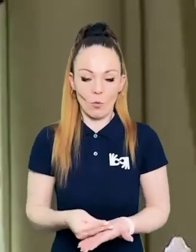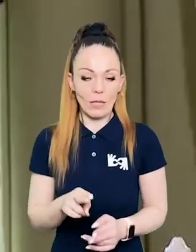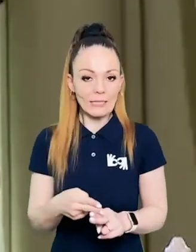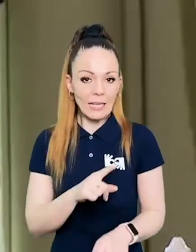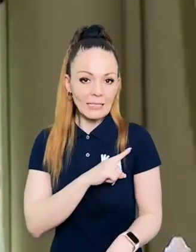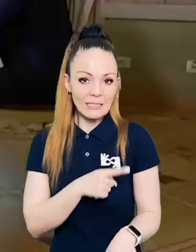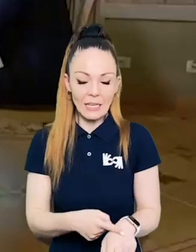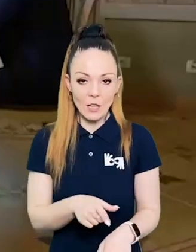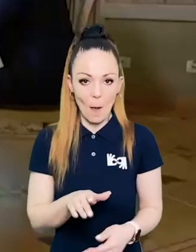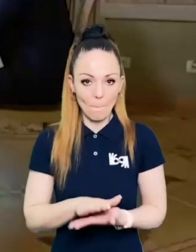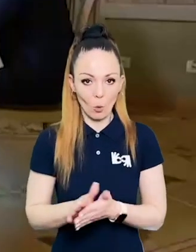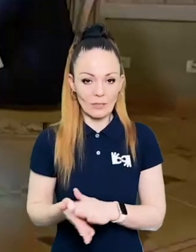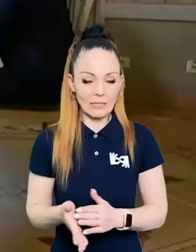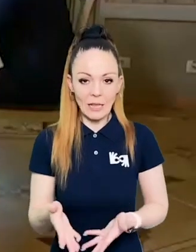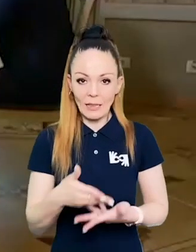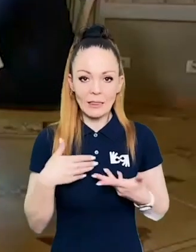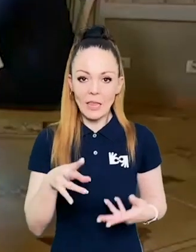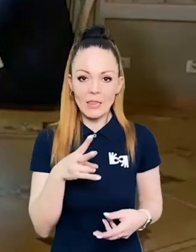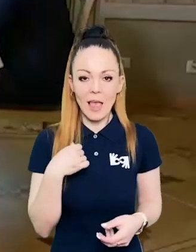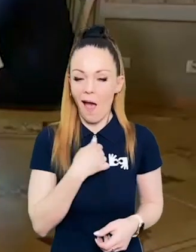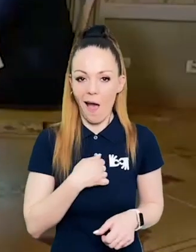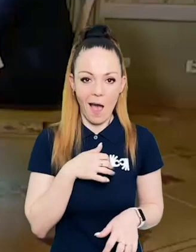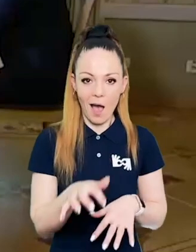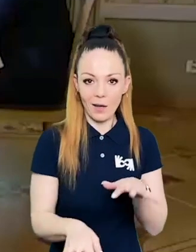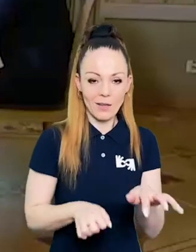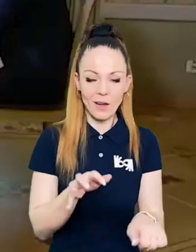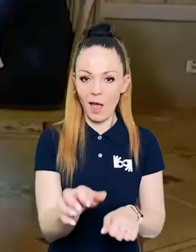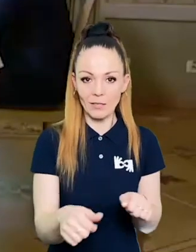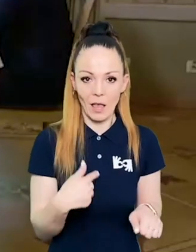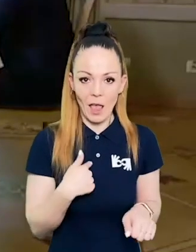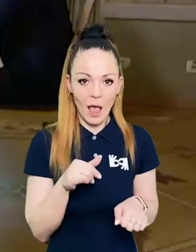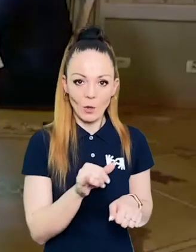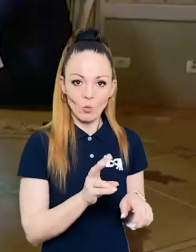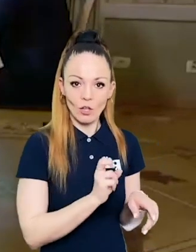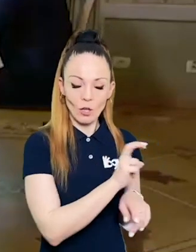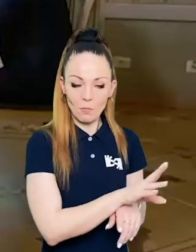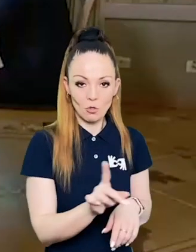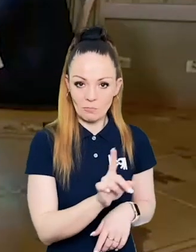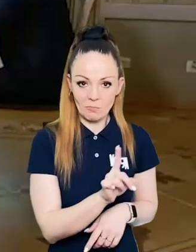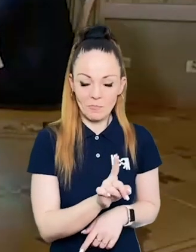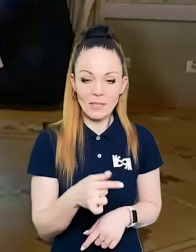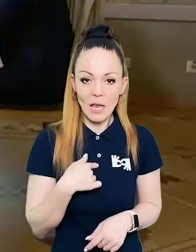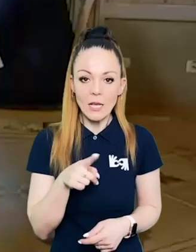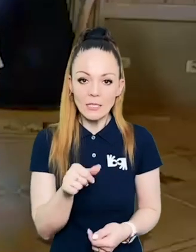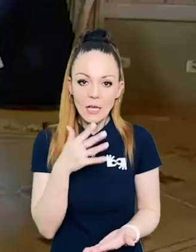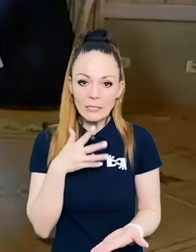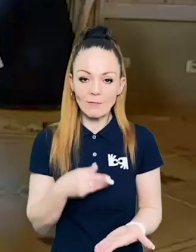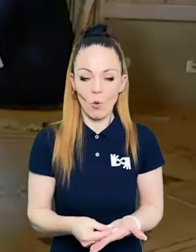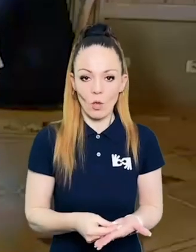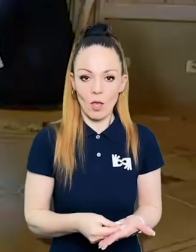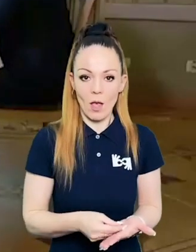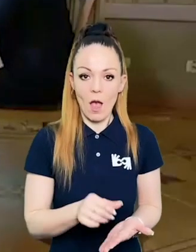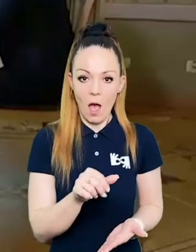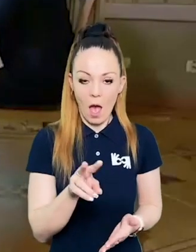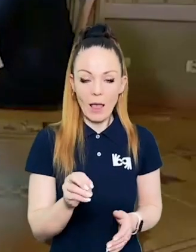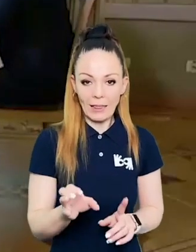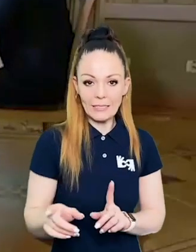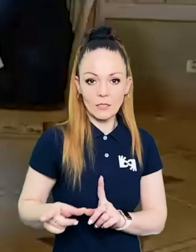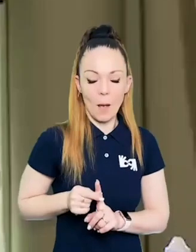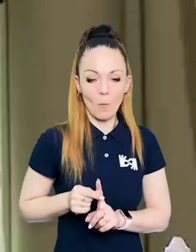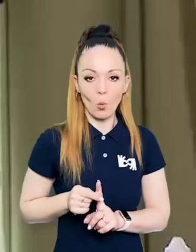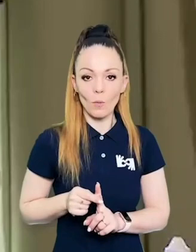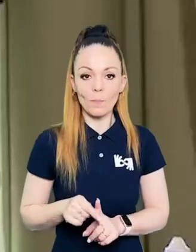дуже позиція. Ти не агресор. Не кудись там прийшов. Ні-ні-ні. Я за своє, але з